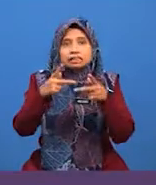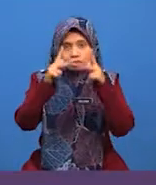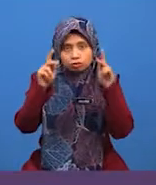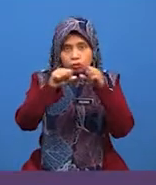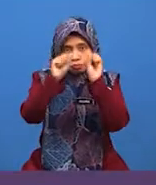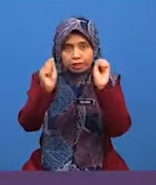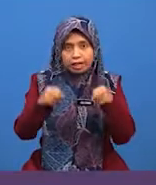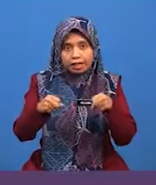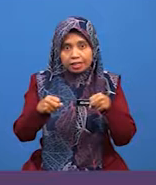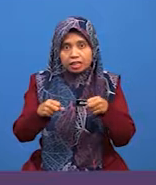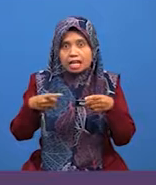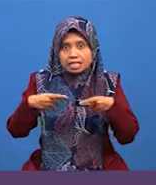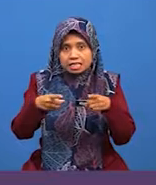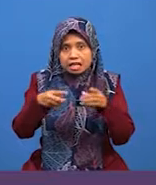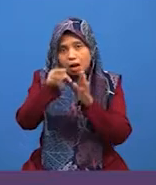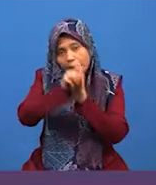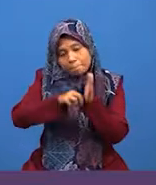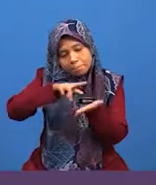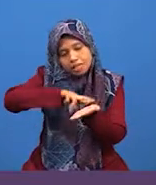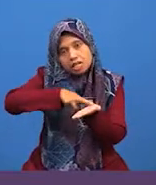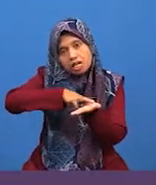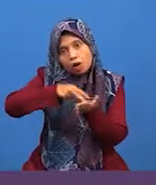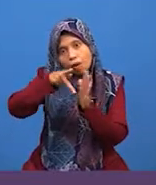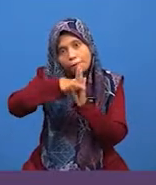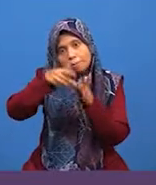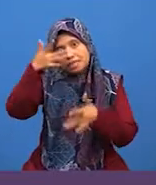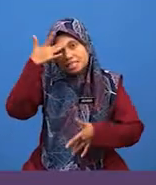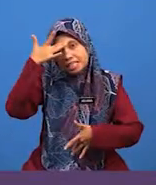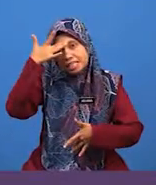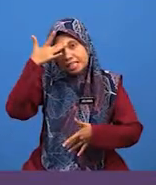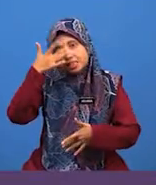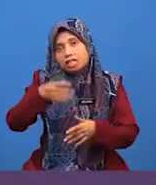Sedang merawat pesakit ialah predikat ayat.